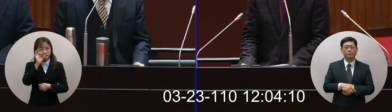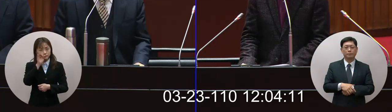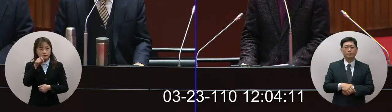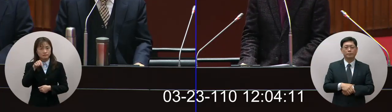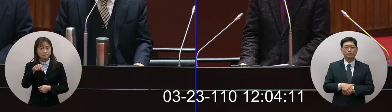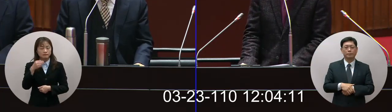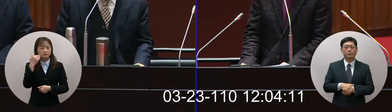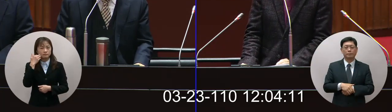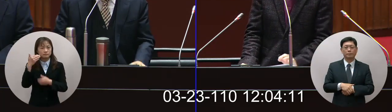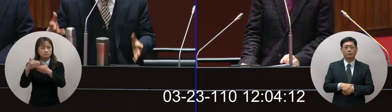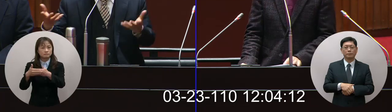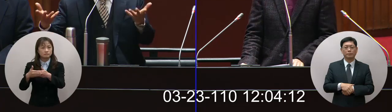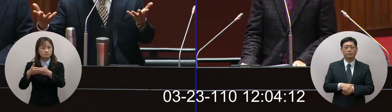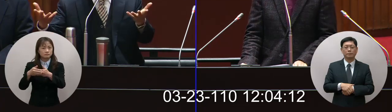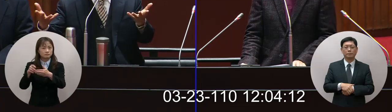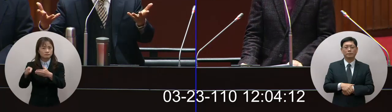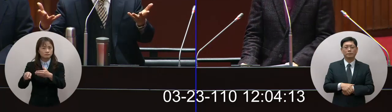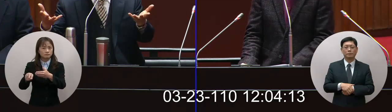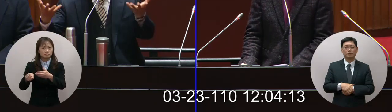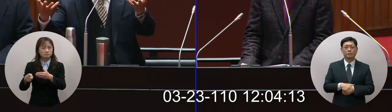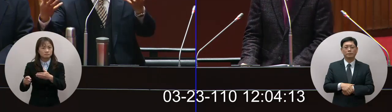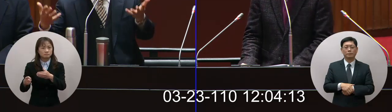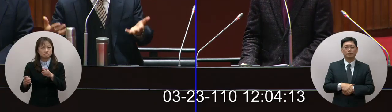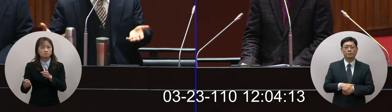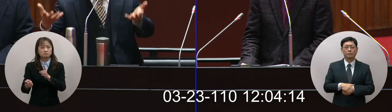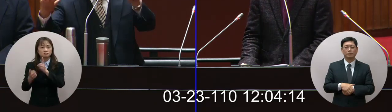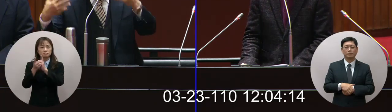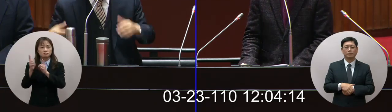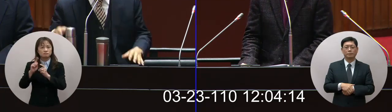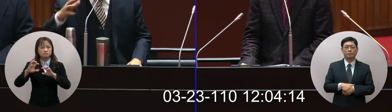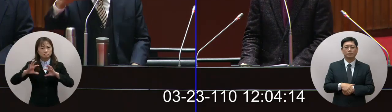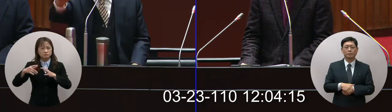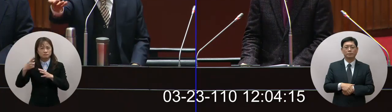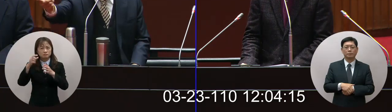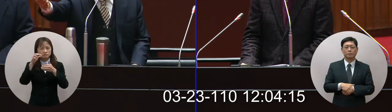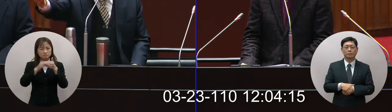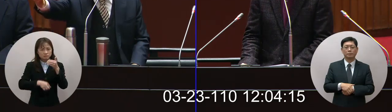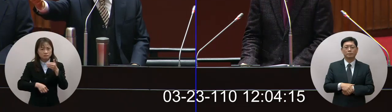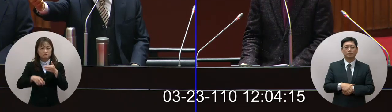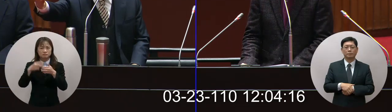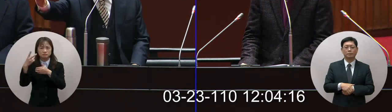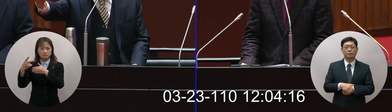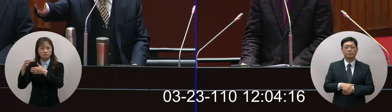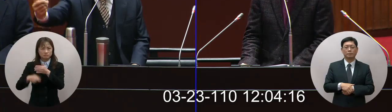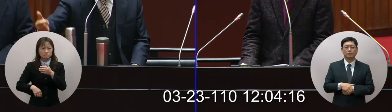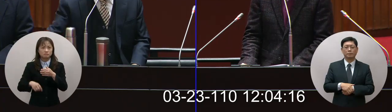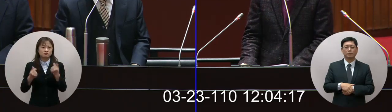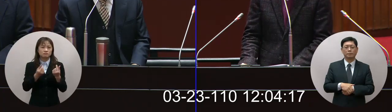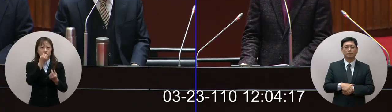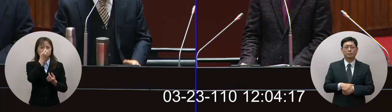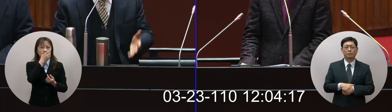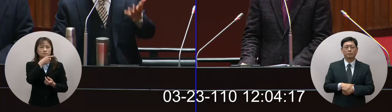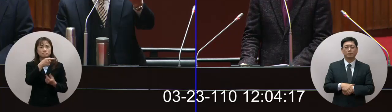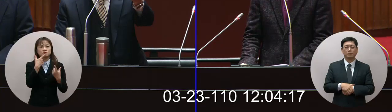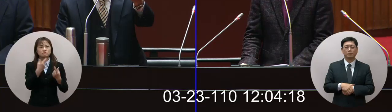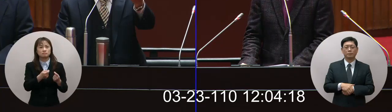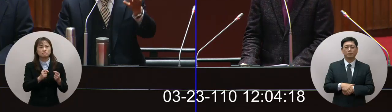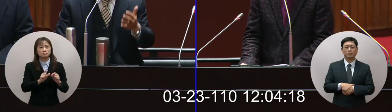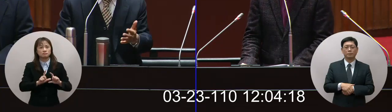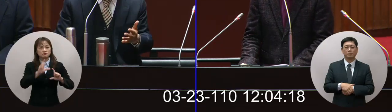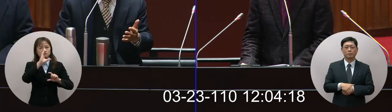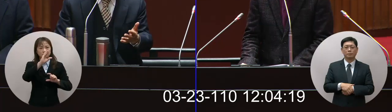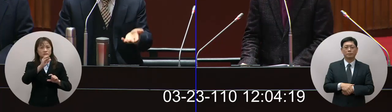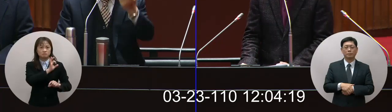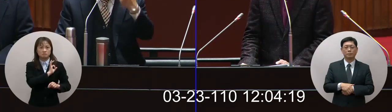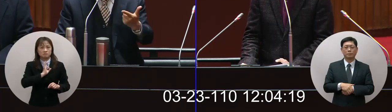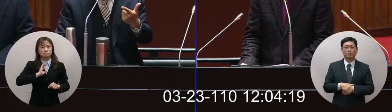中国弄上什么一国一制啊、两制啊，结果这香港好好的东方明珠变成今天